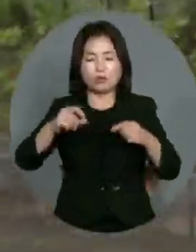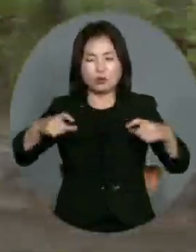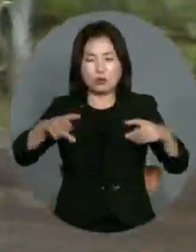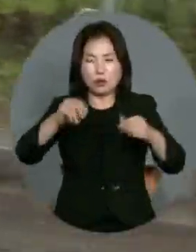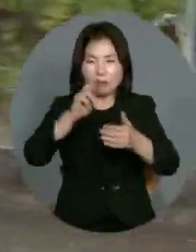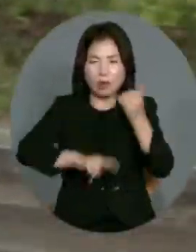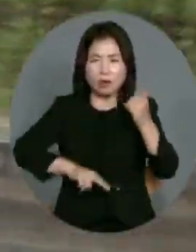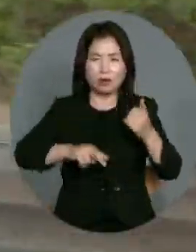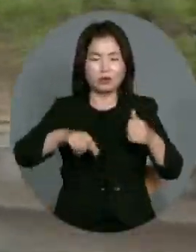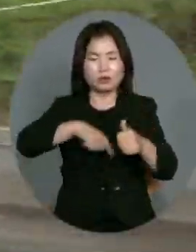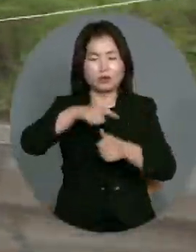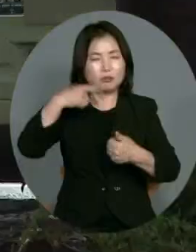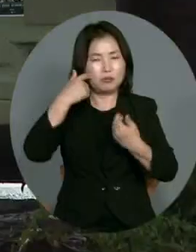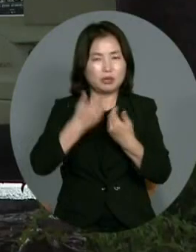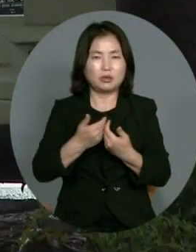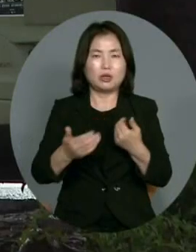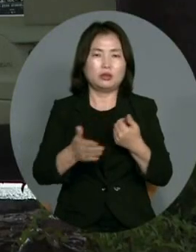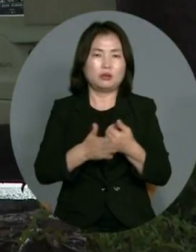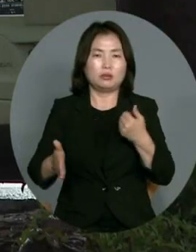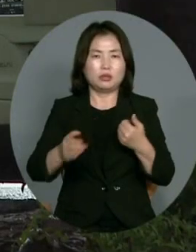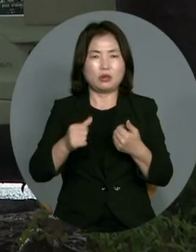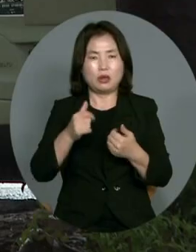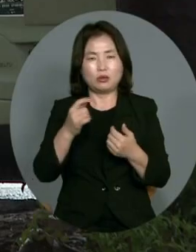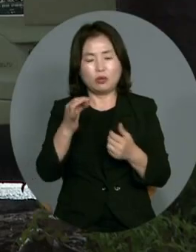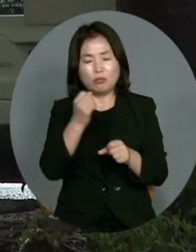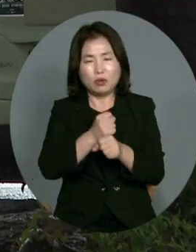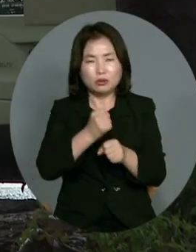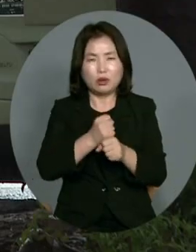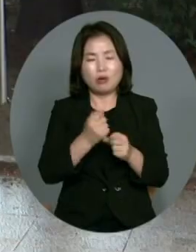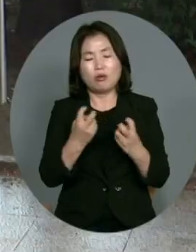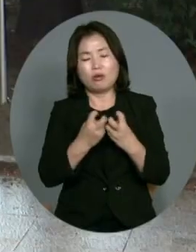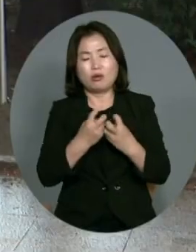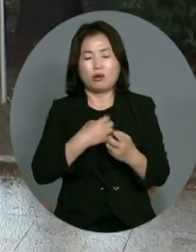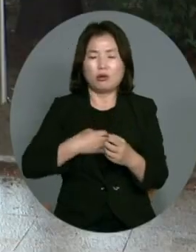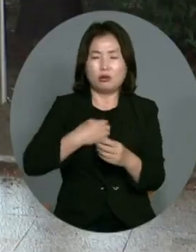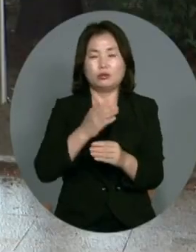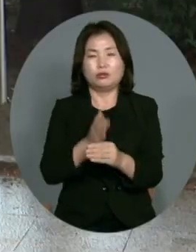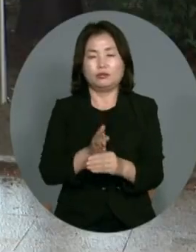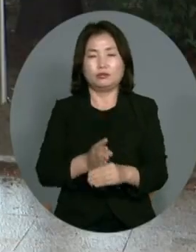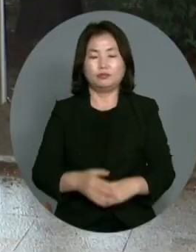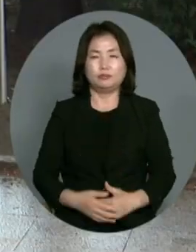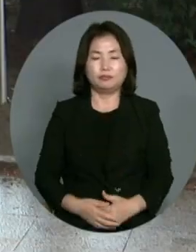생겨 재원 마련의 골머리를 앓고 있습니다. MBC 뉴스 권윤수입니다.